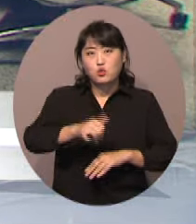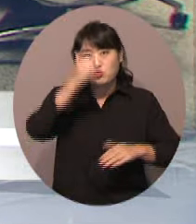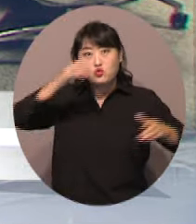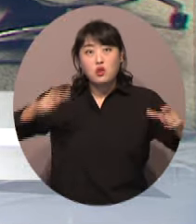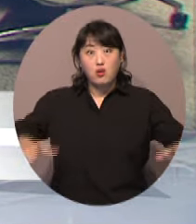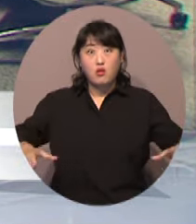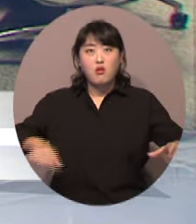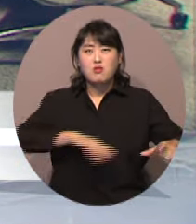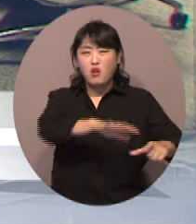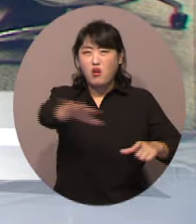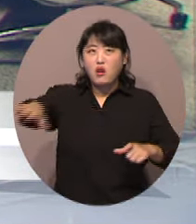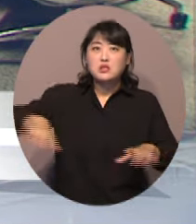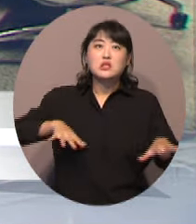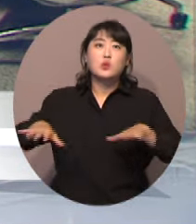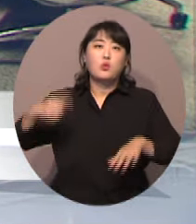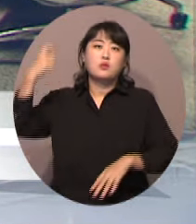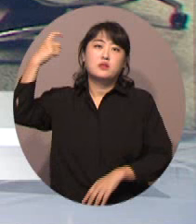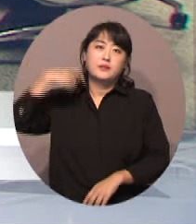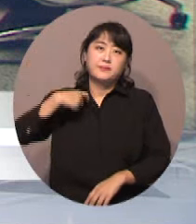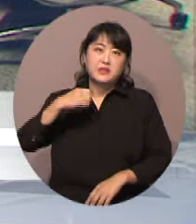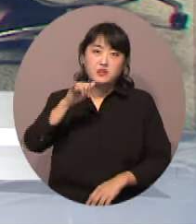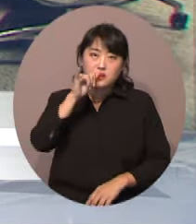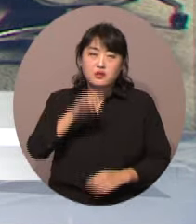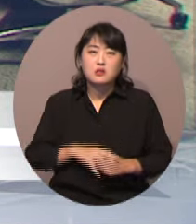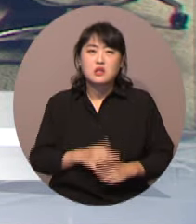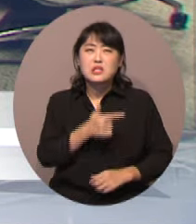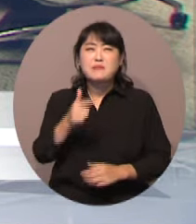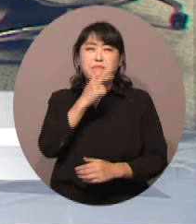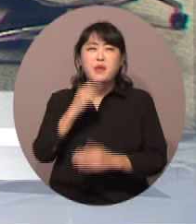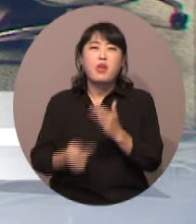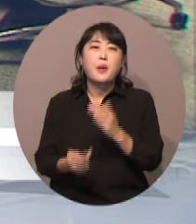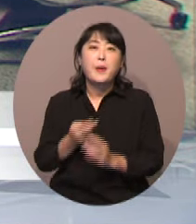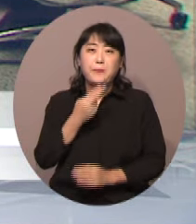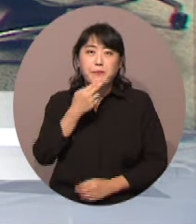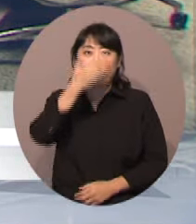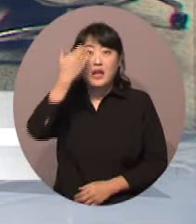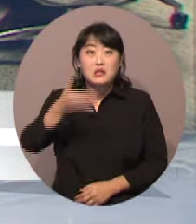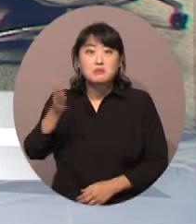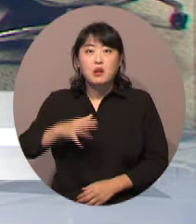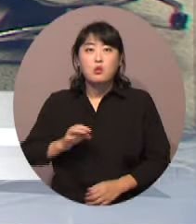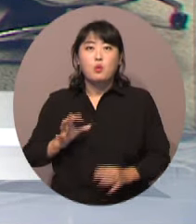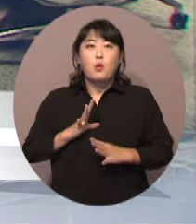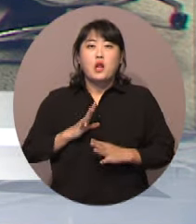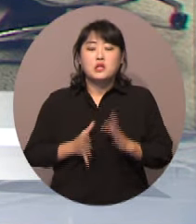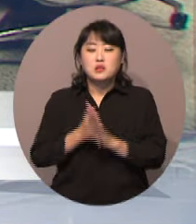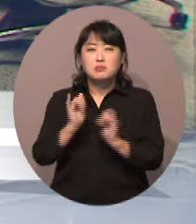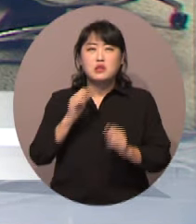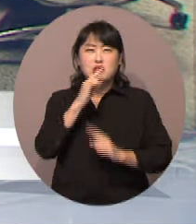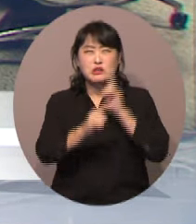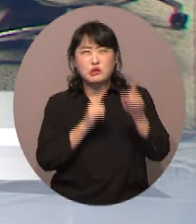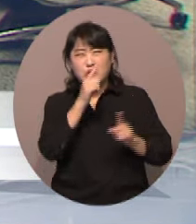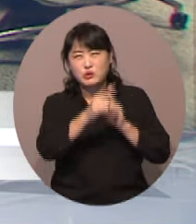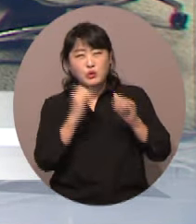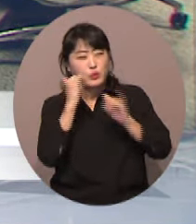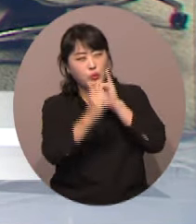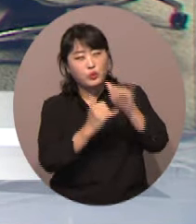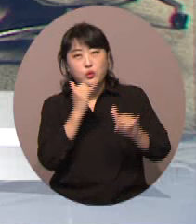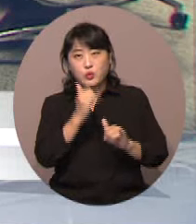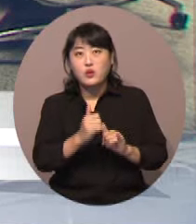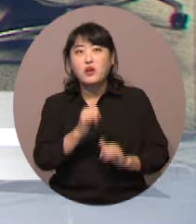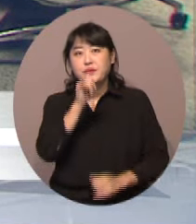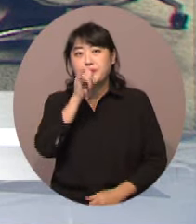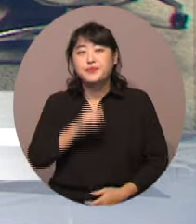충청권 전역에서 진동이 감지됐는데요. 큰 피해는 없었지만 지진에 놀란 시민들의 신고가 잇따랐습니다. 김성국